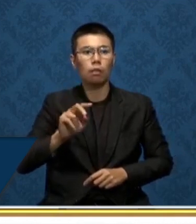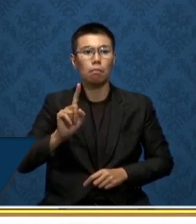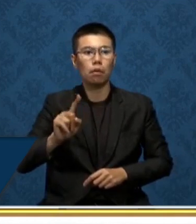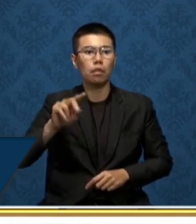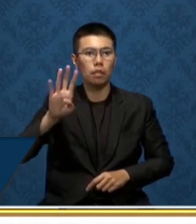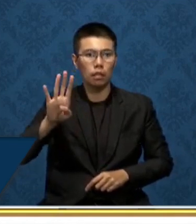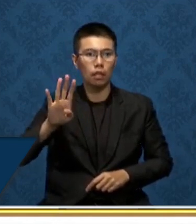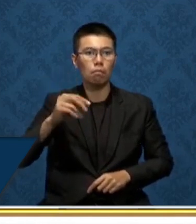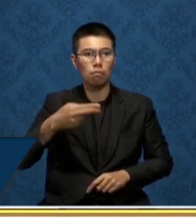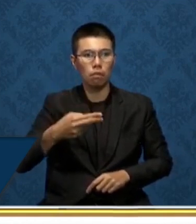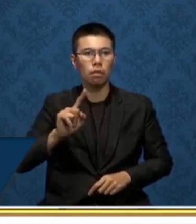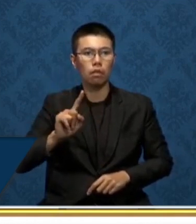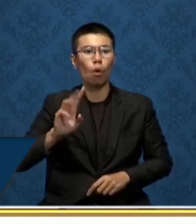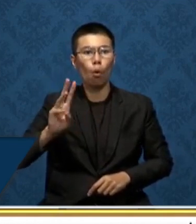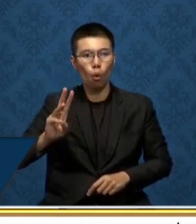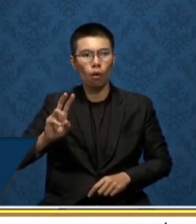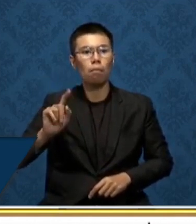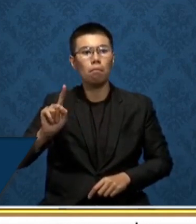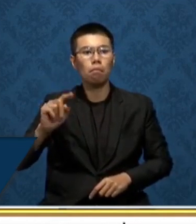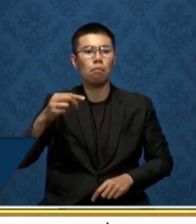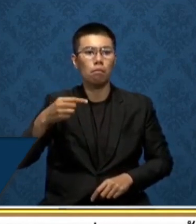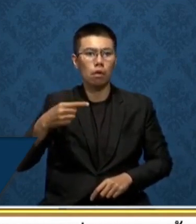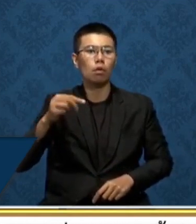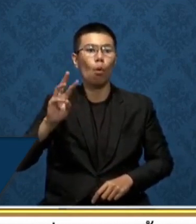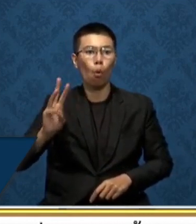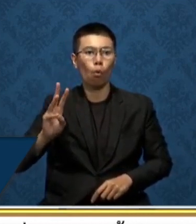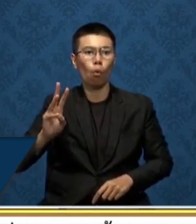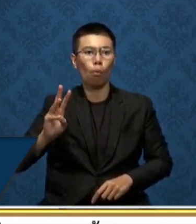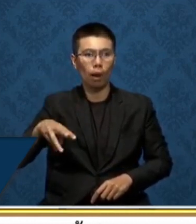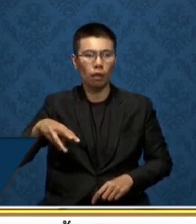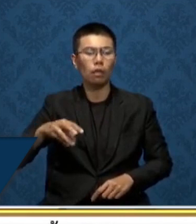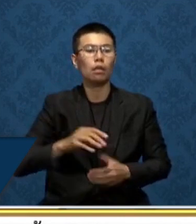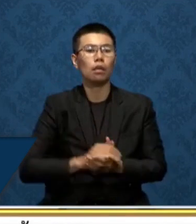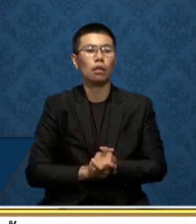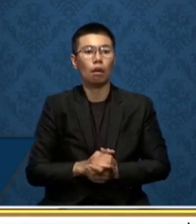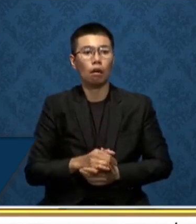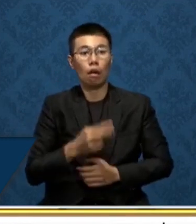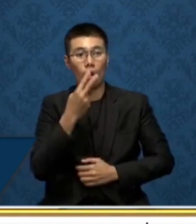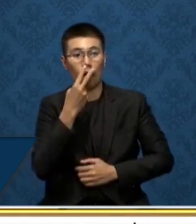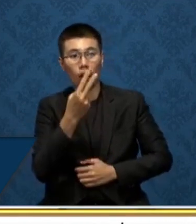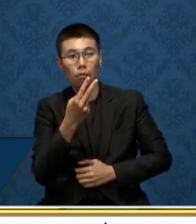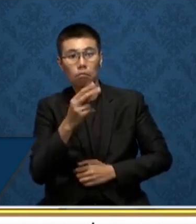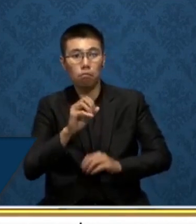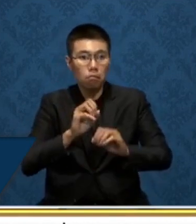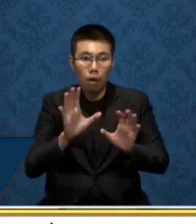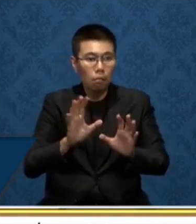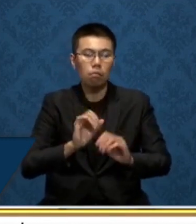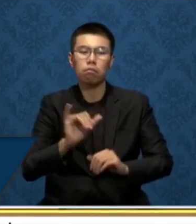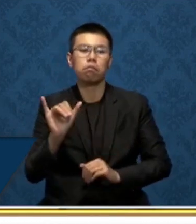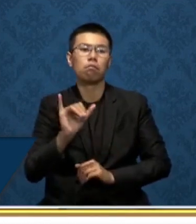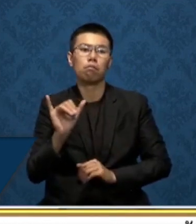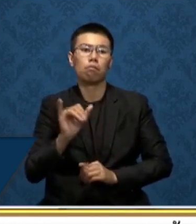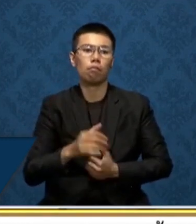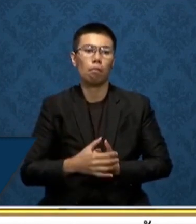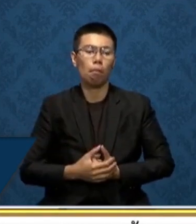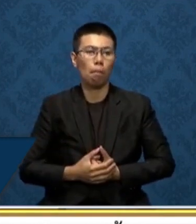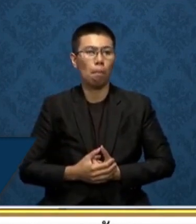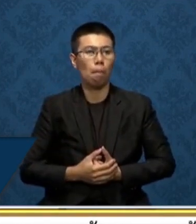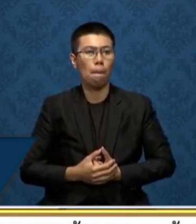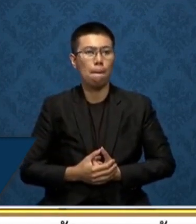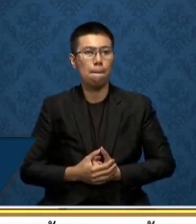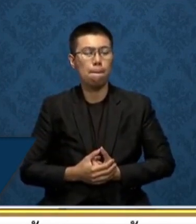15,000 16,000 16,000 นะครับความเปลี่ยนแปลงไม่ได้เห็นอย่างเด่นชัดนะครับสไลด์ถัดไปนะครับ